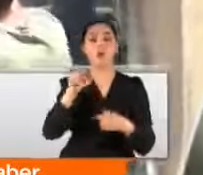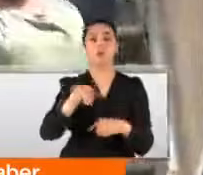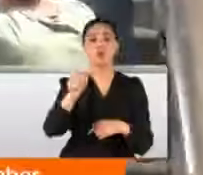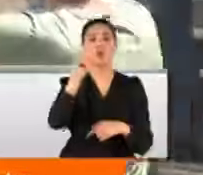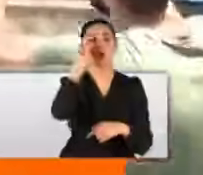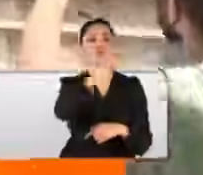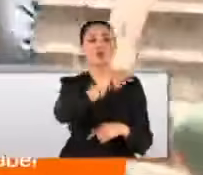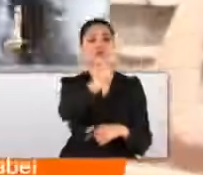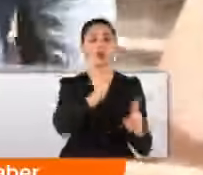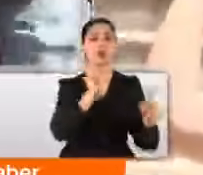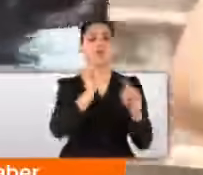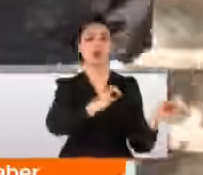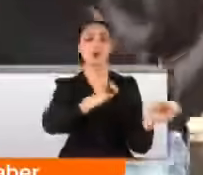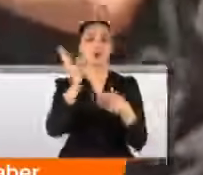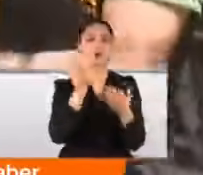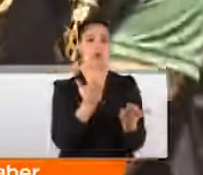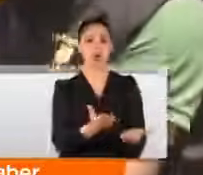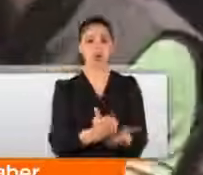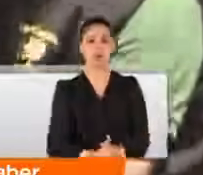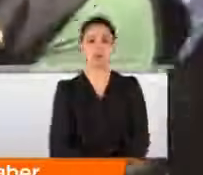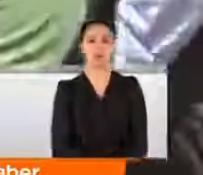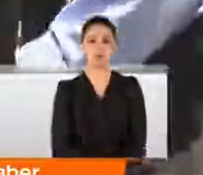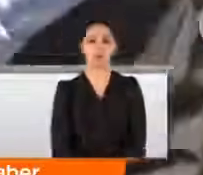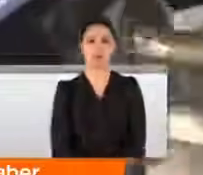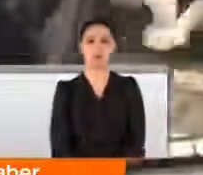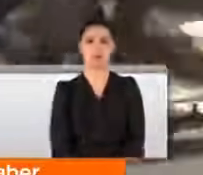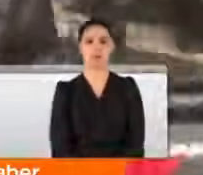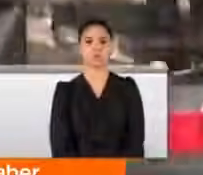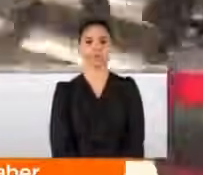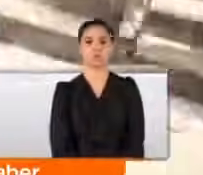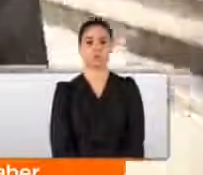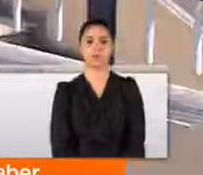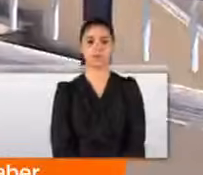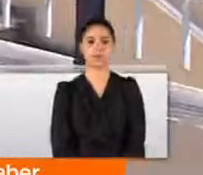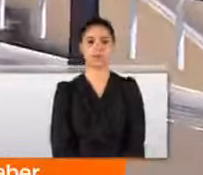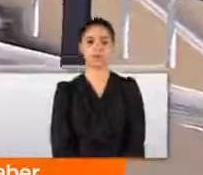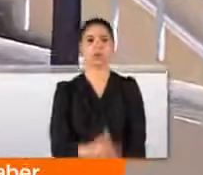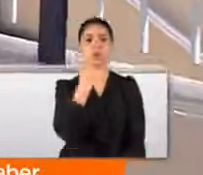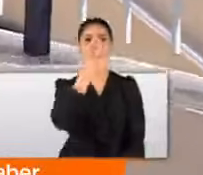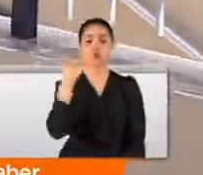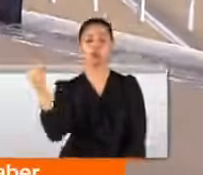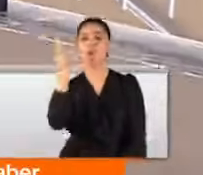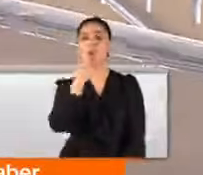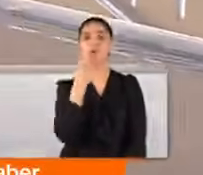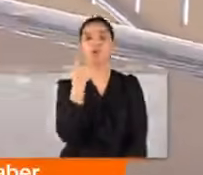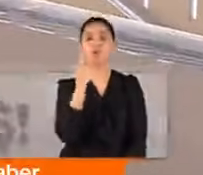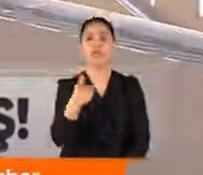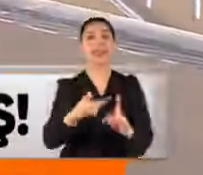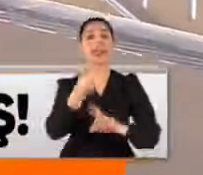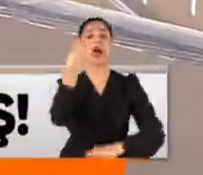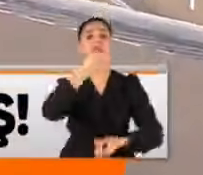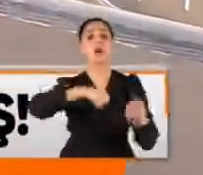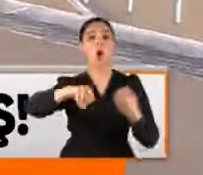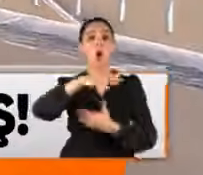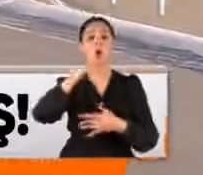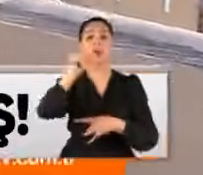şüpheliler adliyeye çıkarıldı. Neden yaptınız? Ataşehir'deki 3 milyon 300 bin liralık gasp olayında